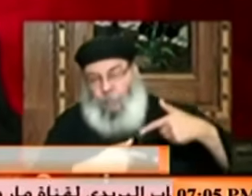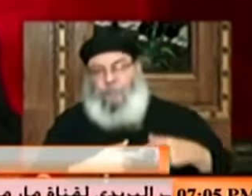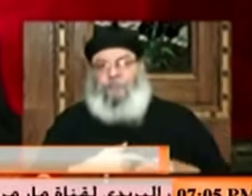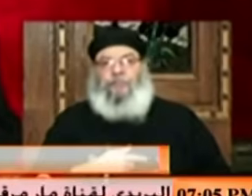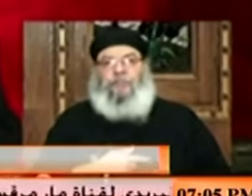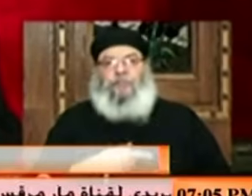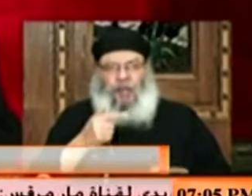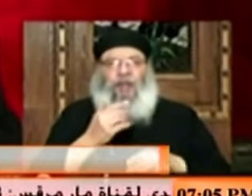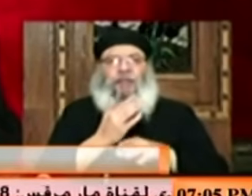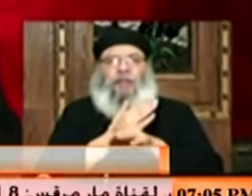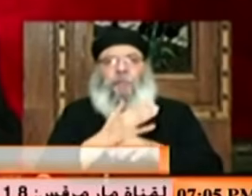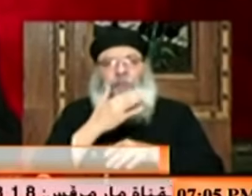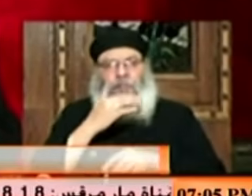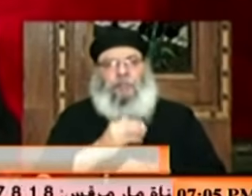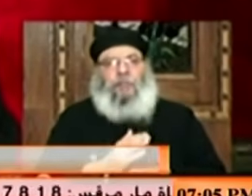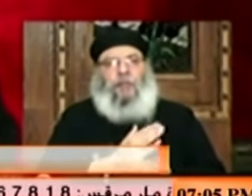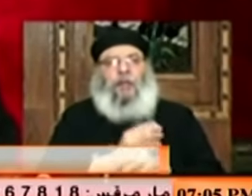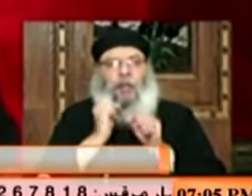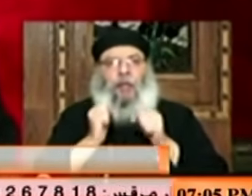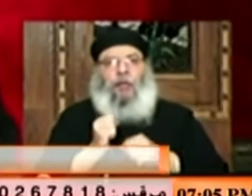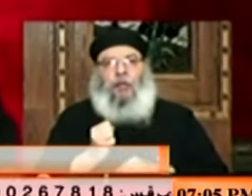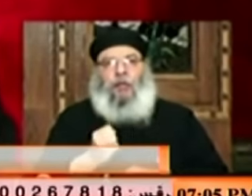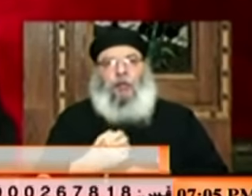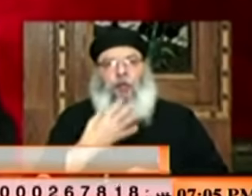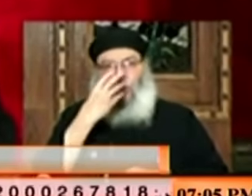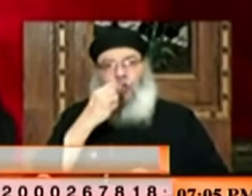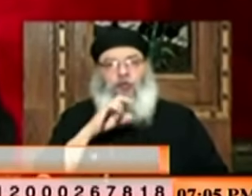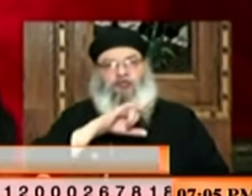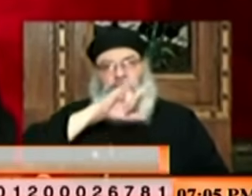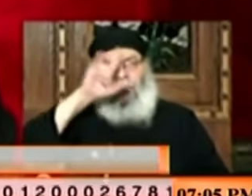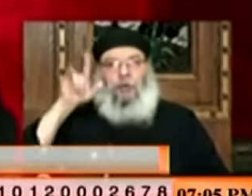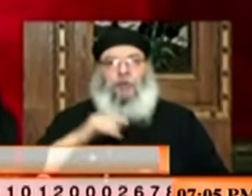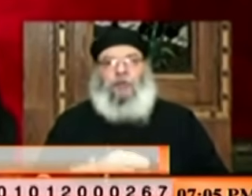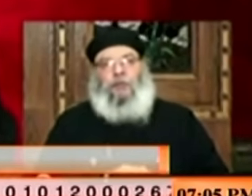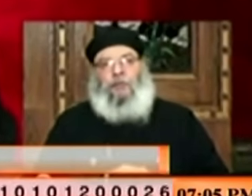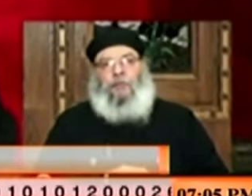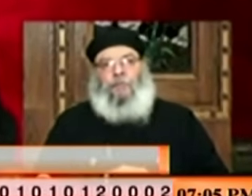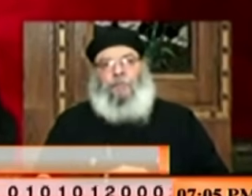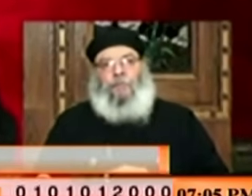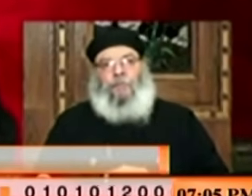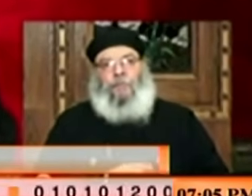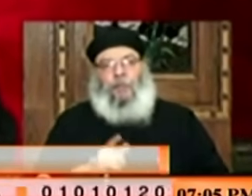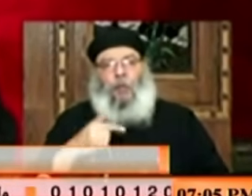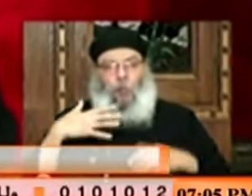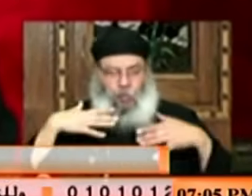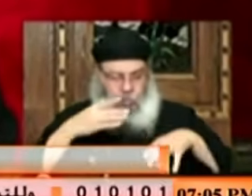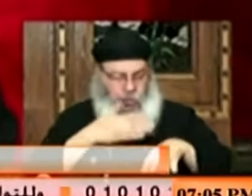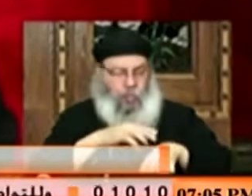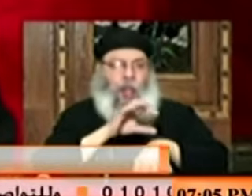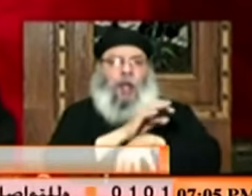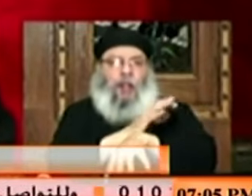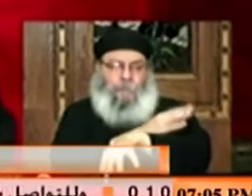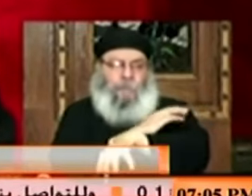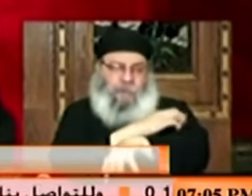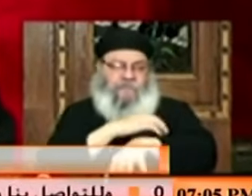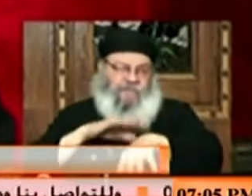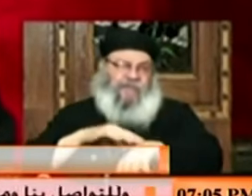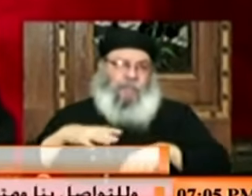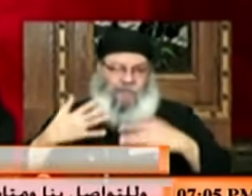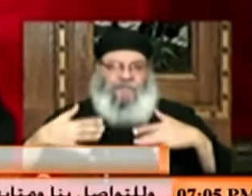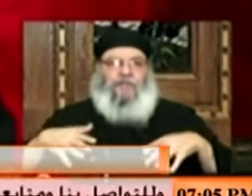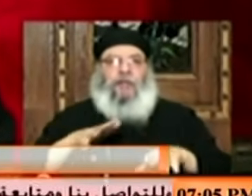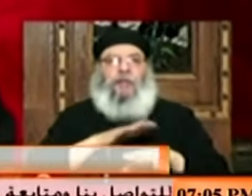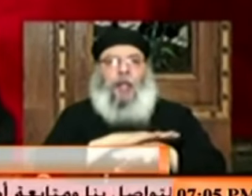عندها مرض روح شيطان ممكن او مرض التهاب المفاصل بلغتنا يعني